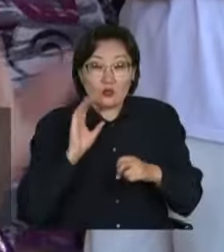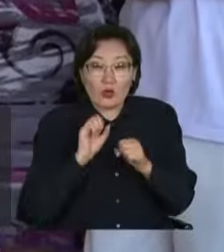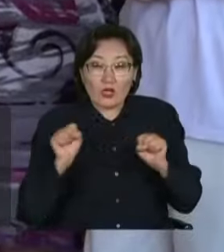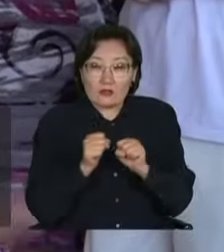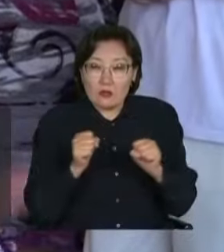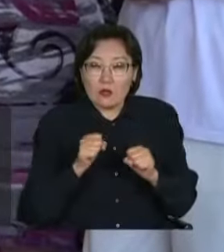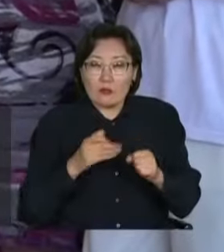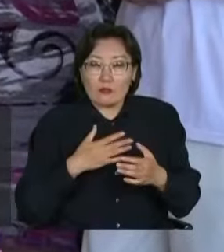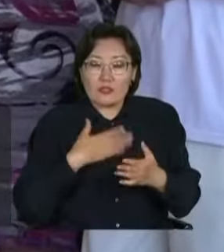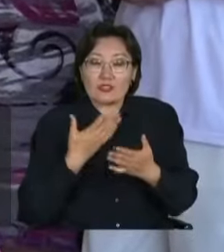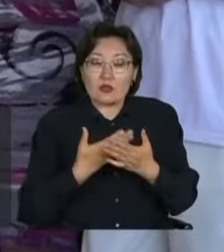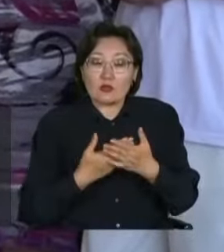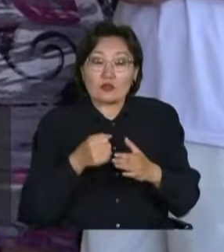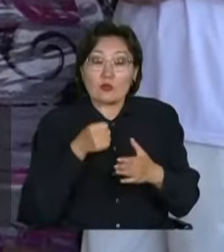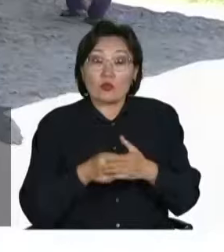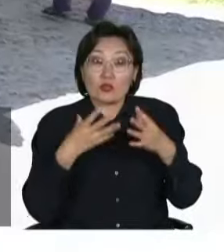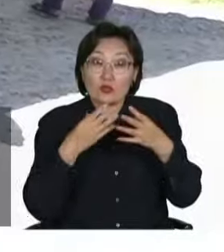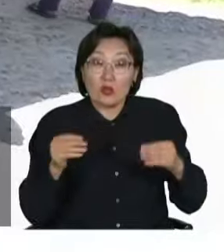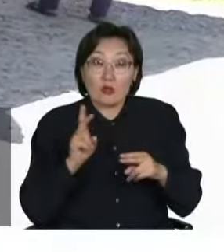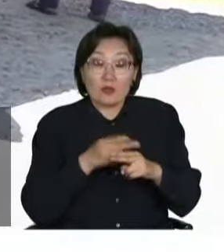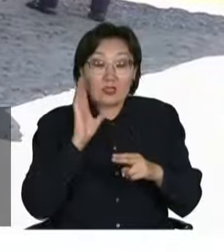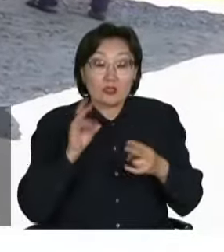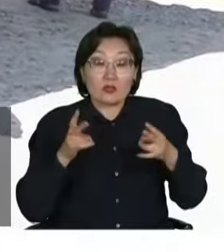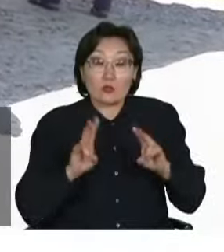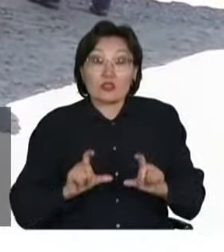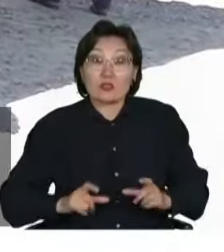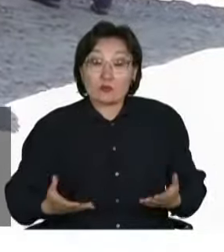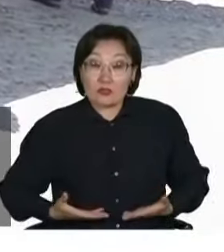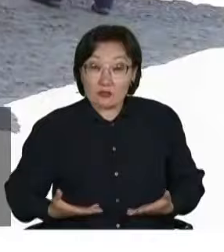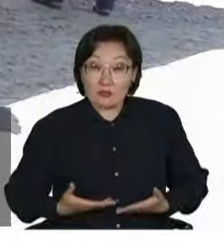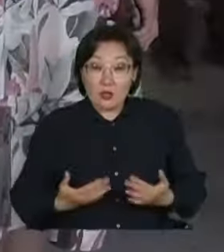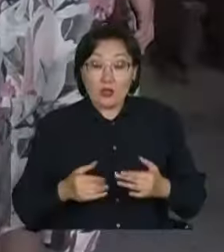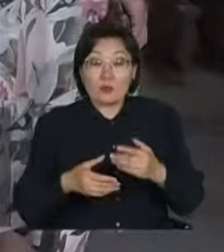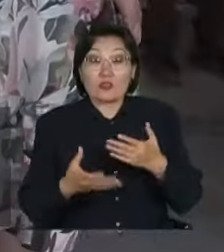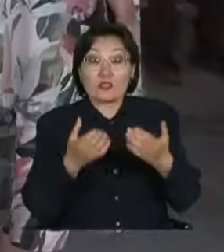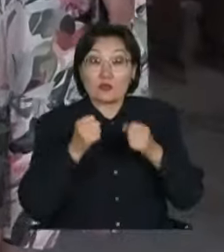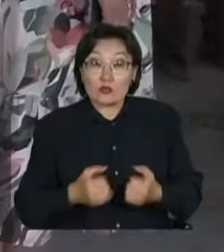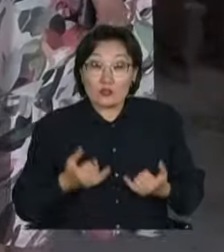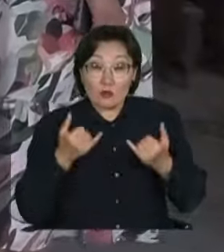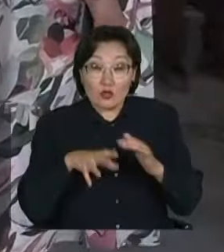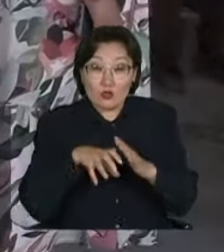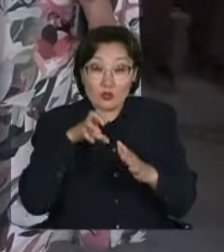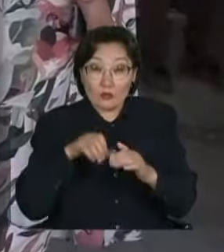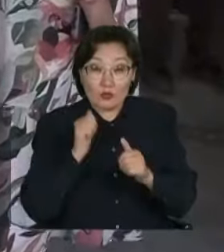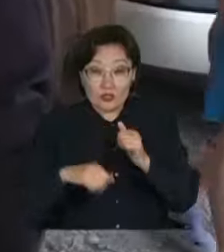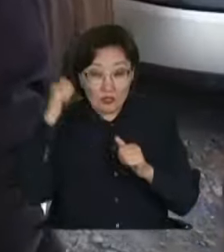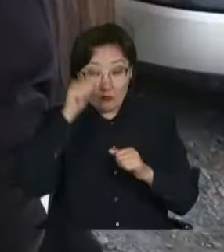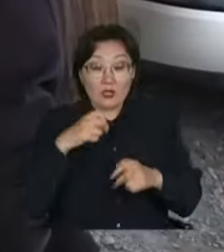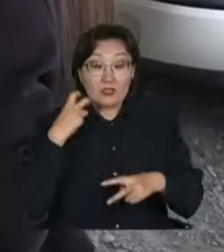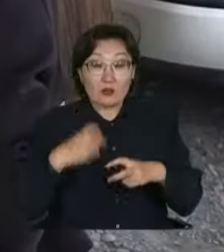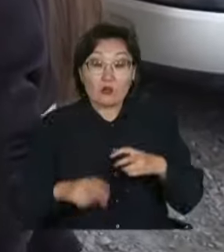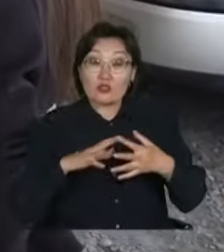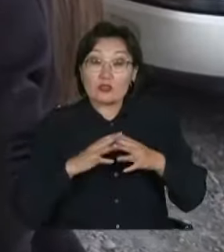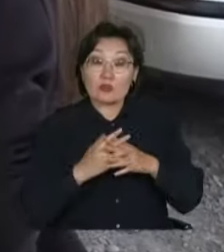біз почти көктемге шейін сусыз отырдық. Тұрғындардың айтуынша тіршілік нәрін үзбей алып отыруға арналған сорғы да жыл сайын бұзылады екен. Ал